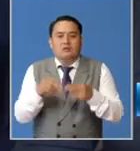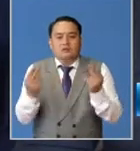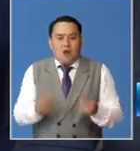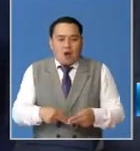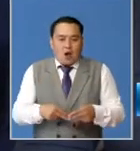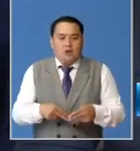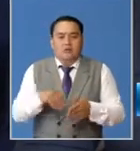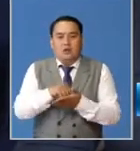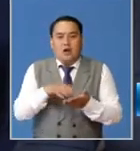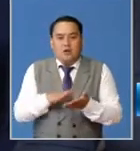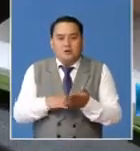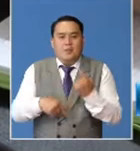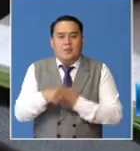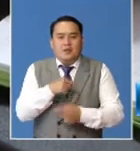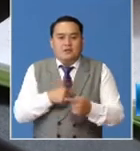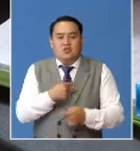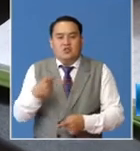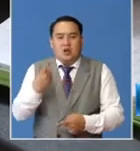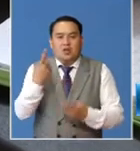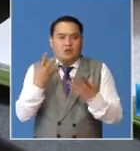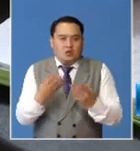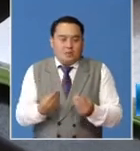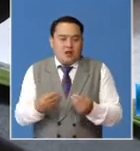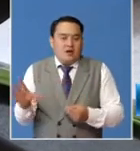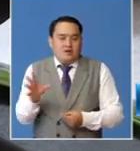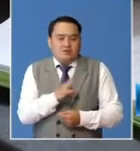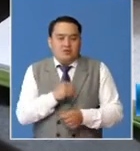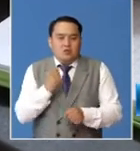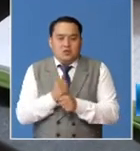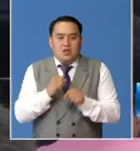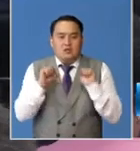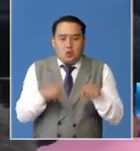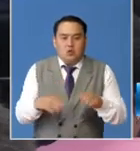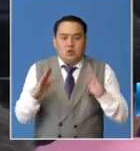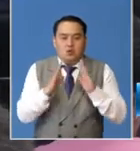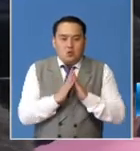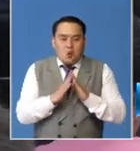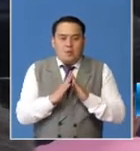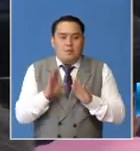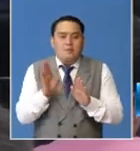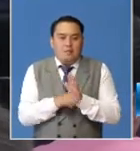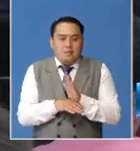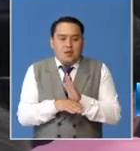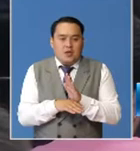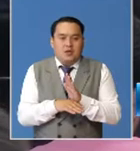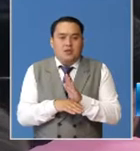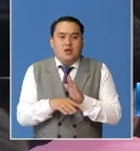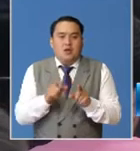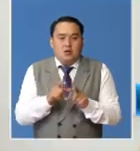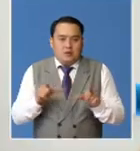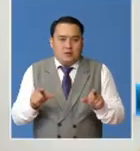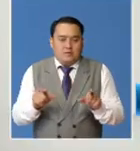также зарегистрировать бизнес в течение одного дня. Все это можно сделать, не выходя из дома и без